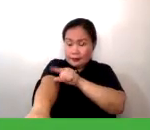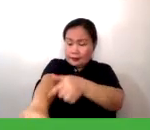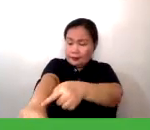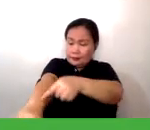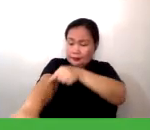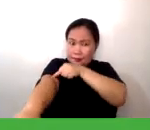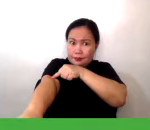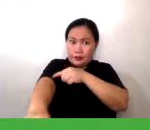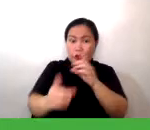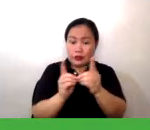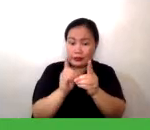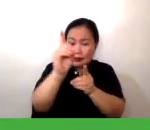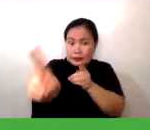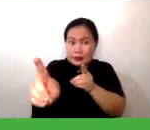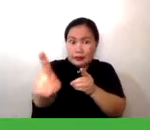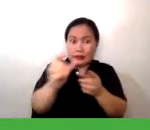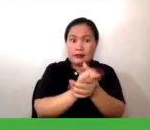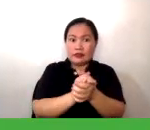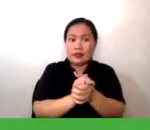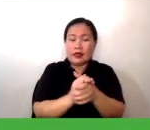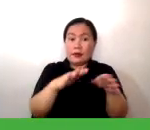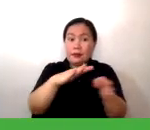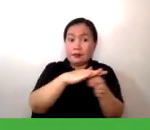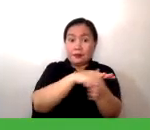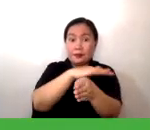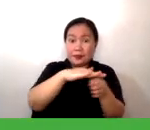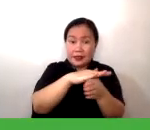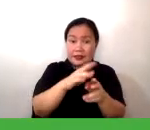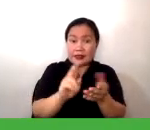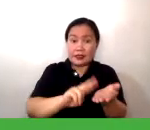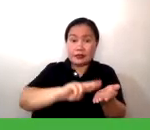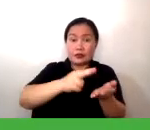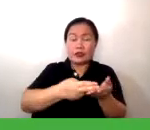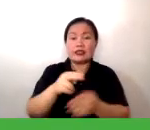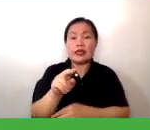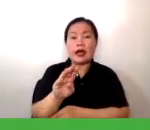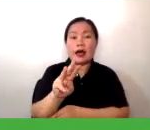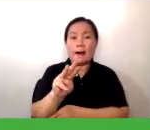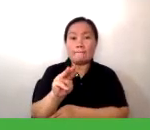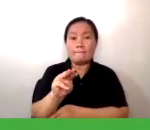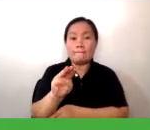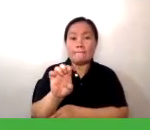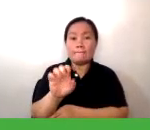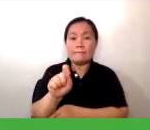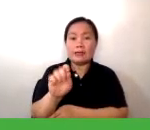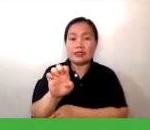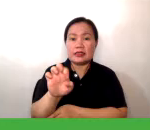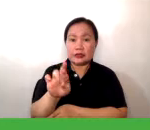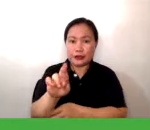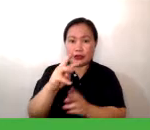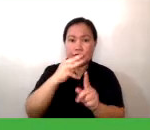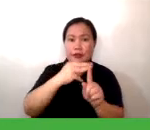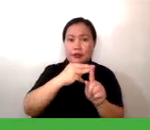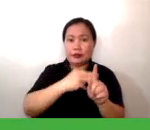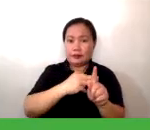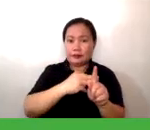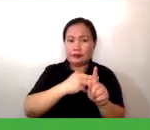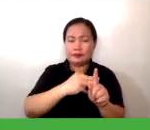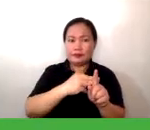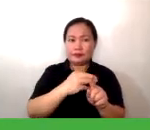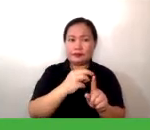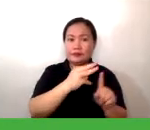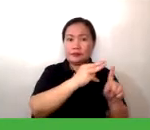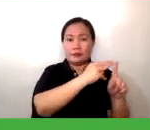yung haba o yung distance, the basic unit is meter. Okay? So, ang symbol natin dyan is